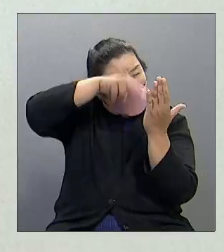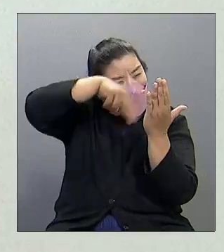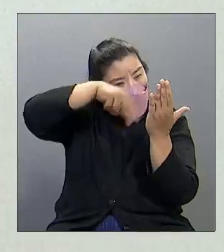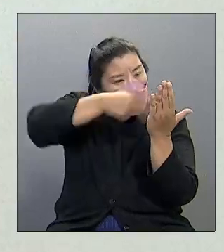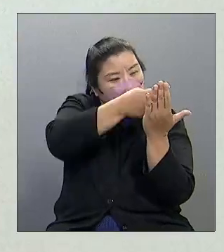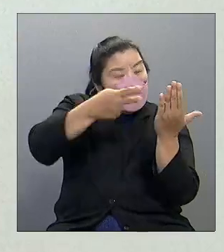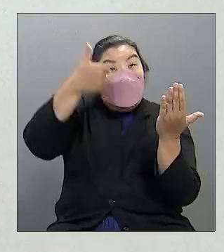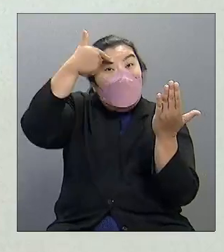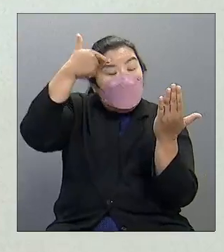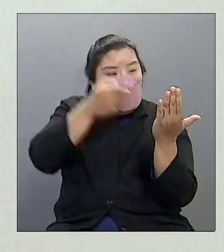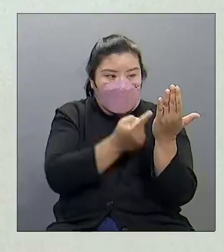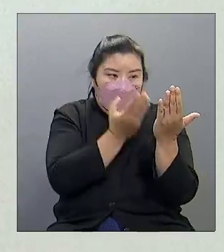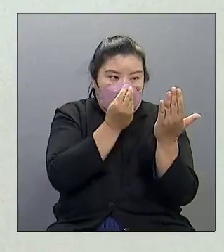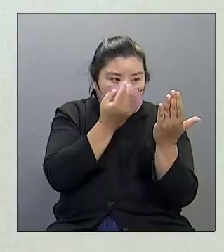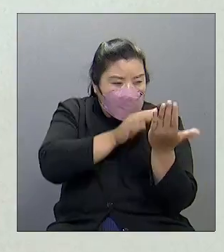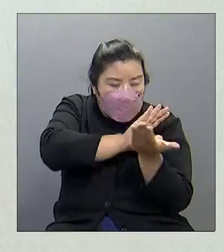สั